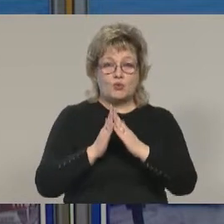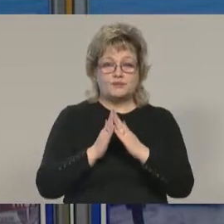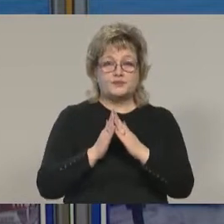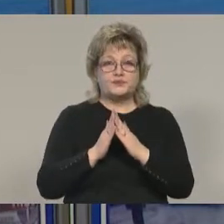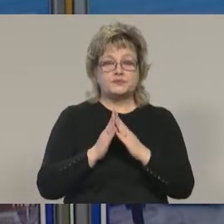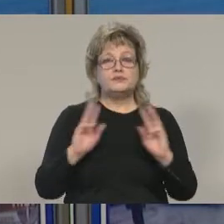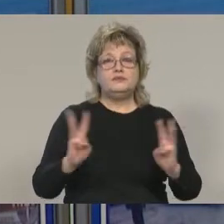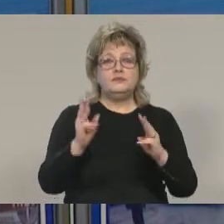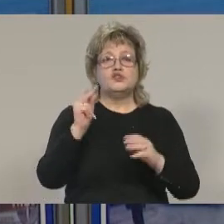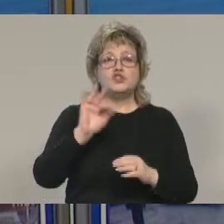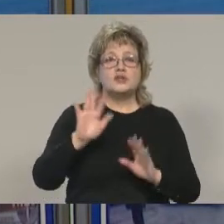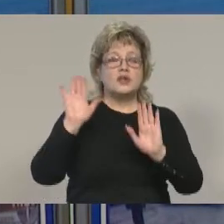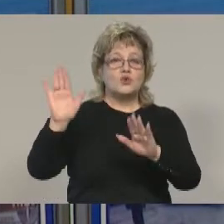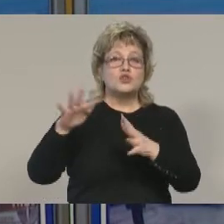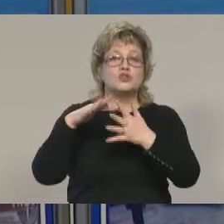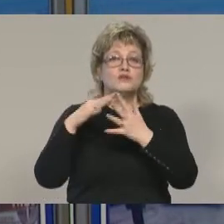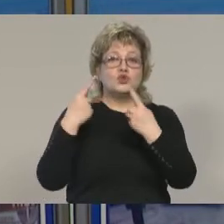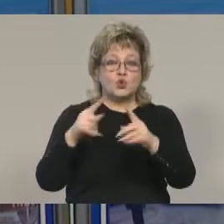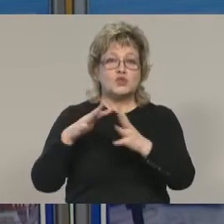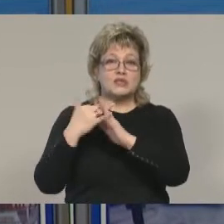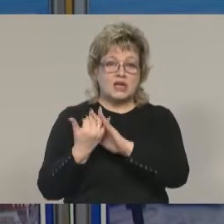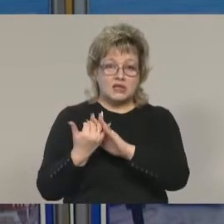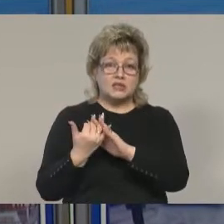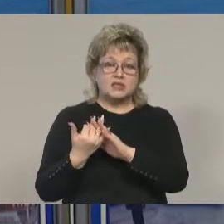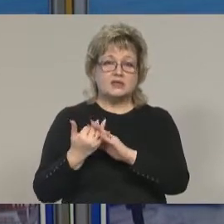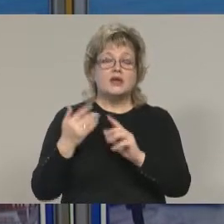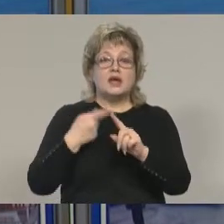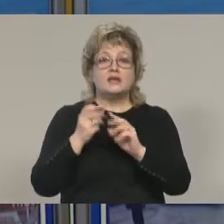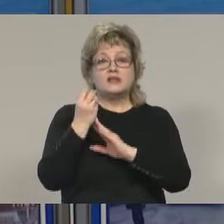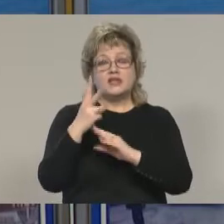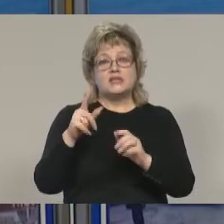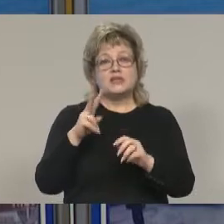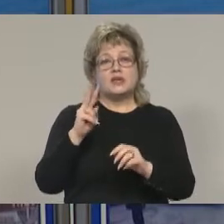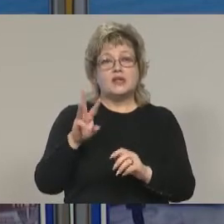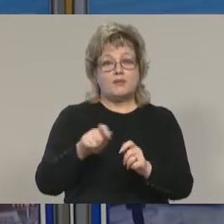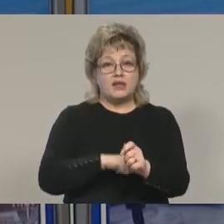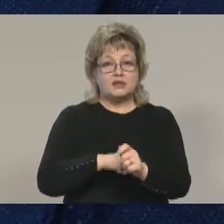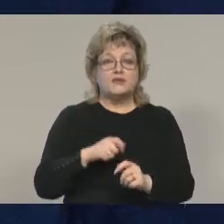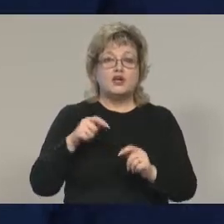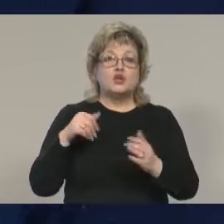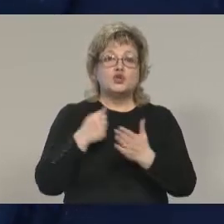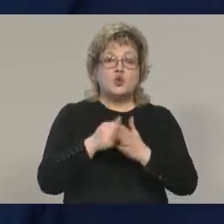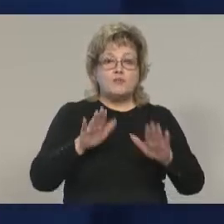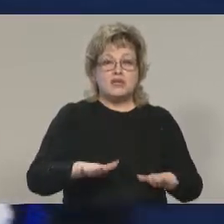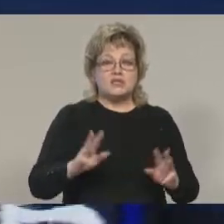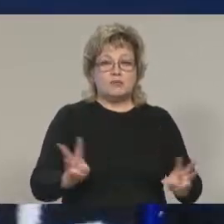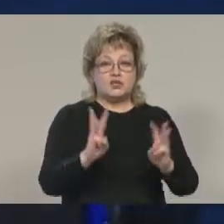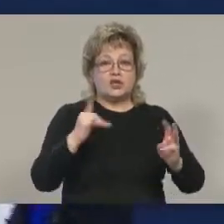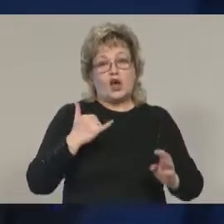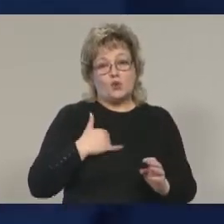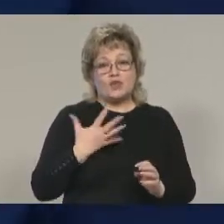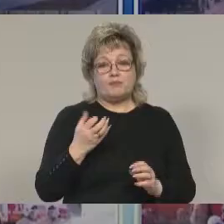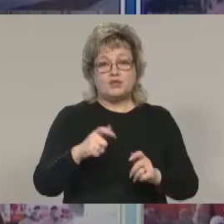А пожарная часть находится в другой станице, Усть-Быстрянская. Это 12 километров до места пожара. А у меня